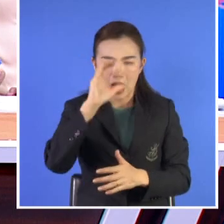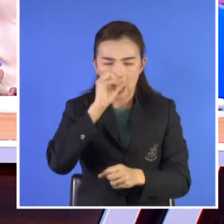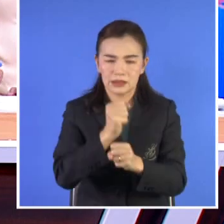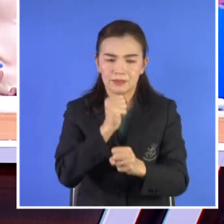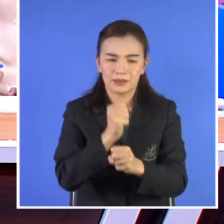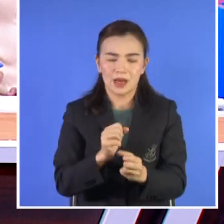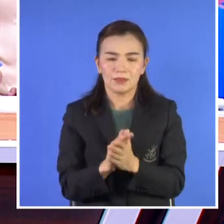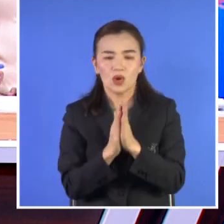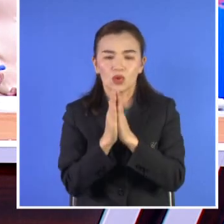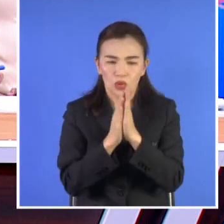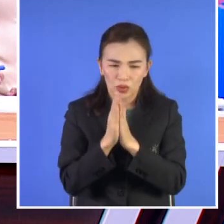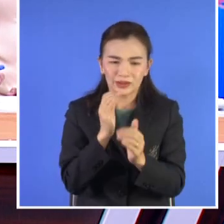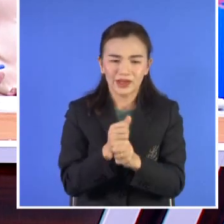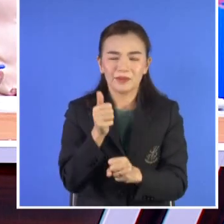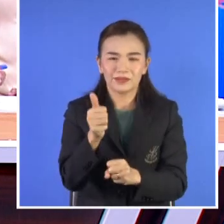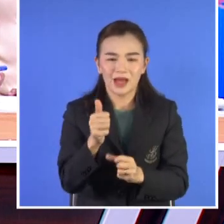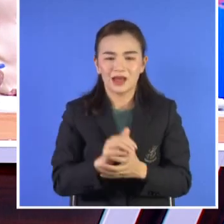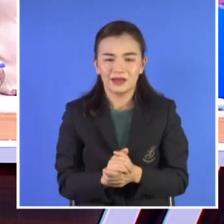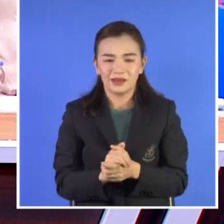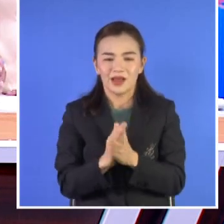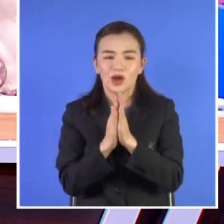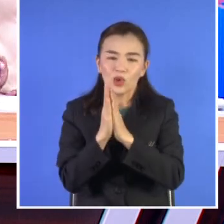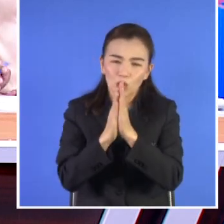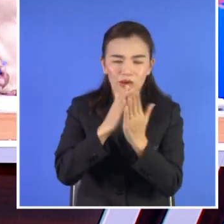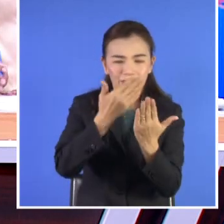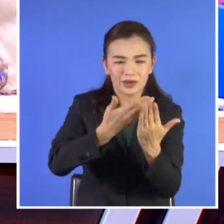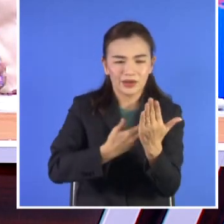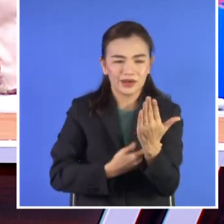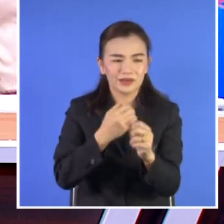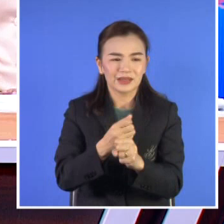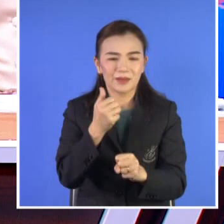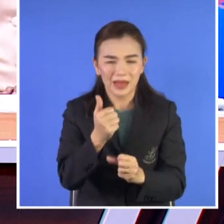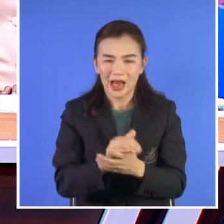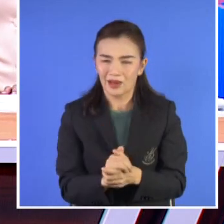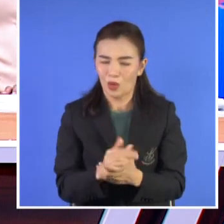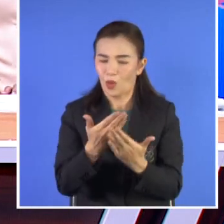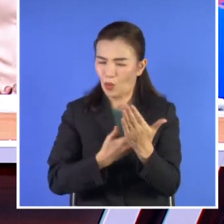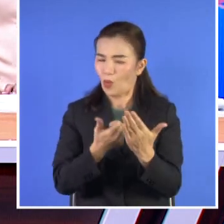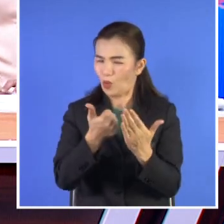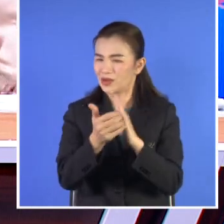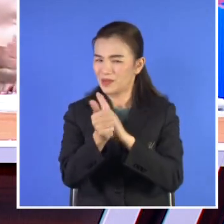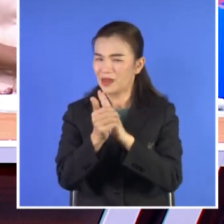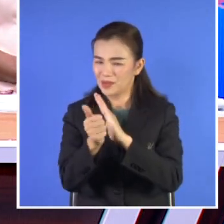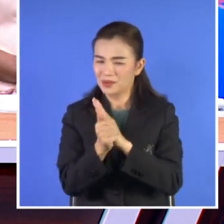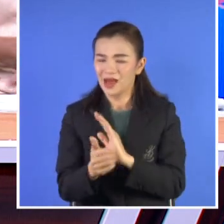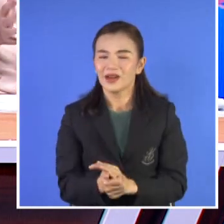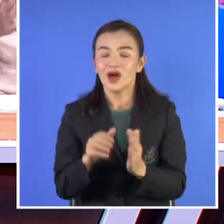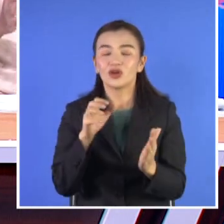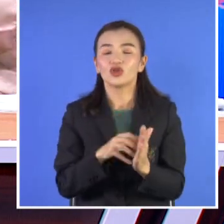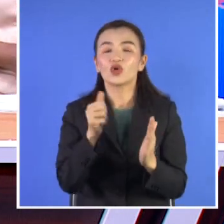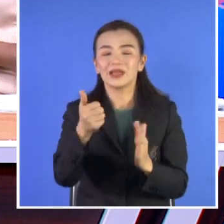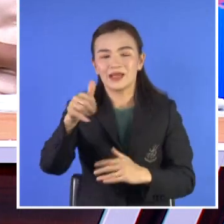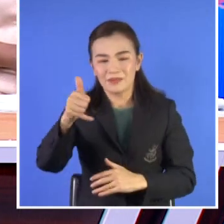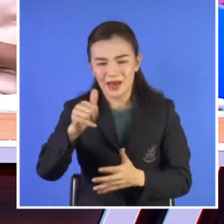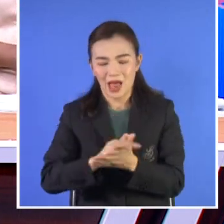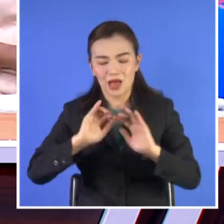หรือลองลุ้นเอาก็ได้นะคะเออจากหวยนี่แหละค่ะ รู้สึกอันหลังในถนัด ลุ้นเอาเผื่อว่าโชคจะเข้าข้างเราเราจะได้เป็น